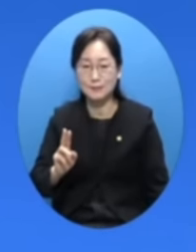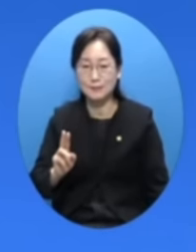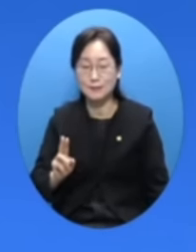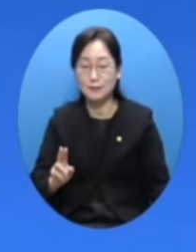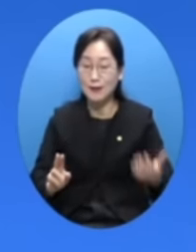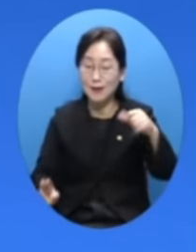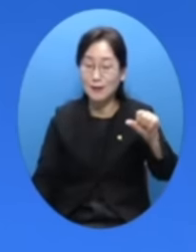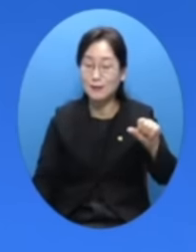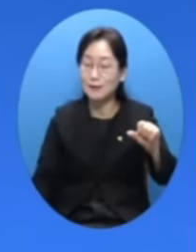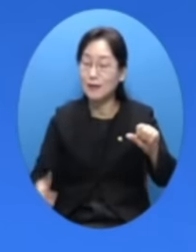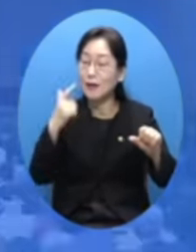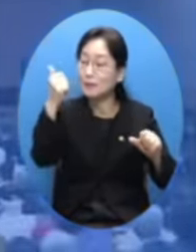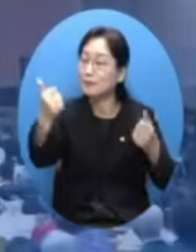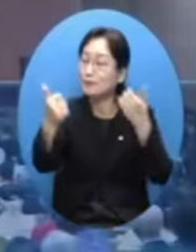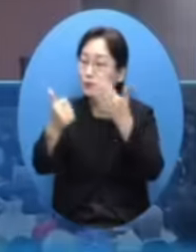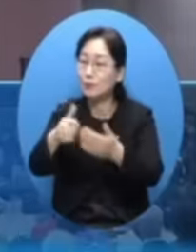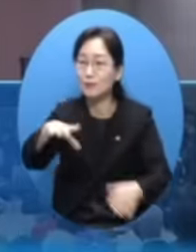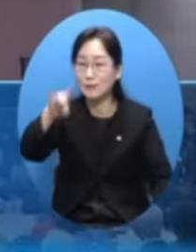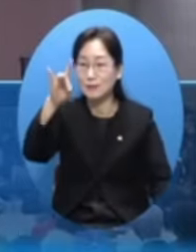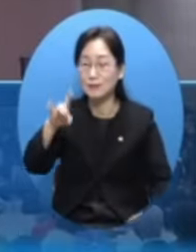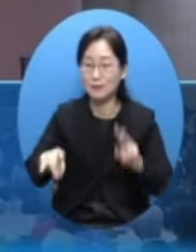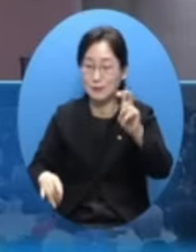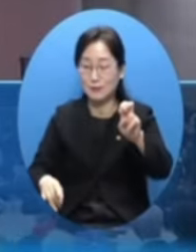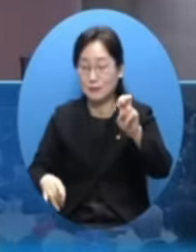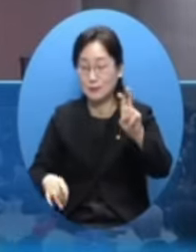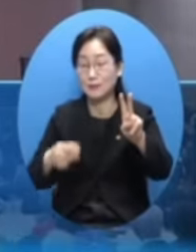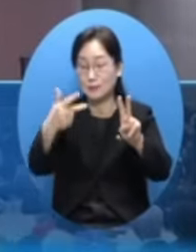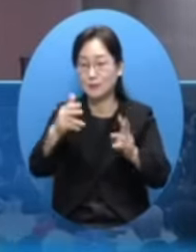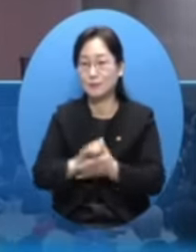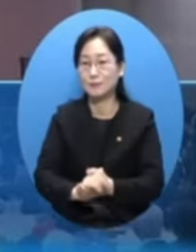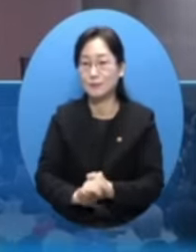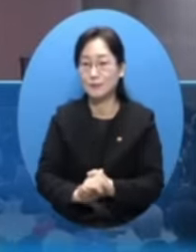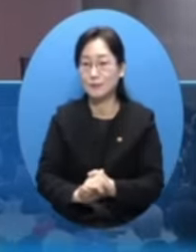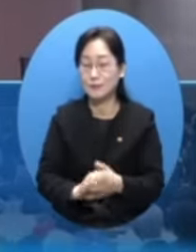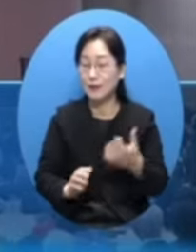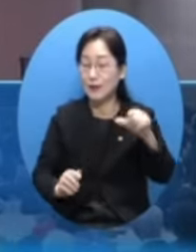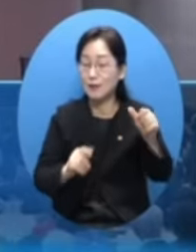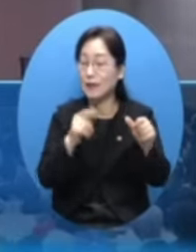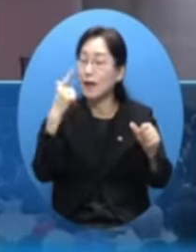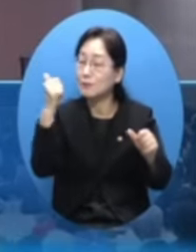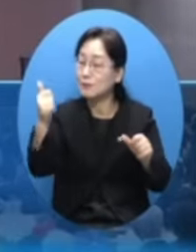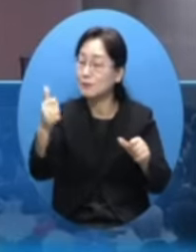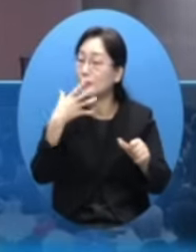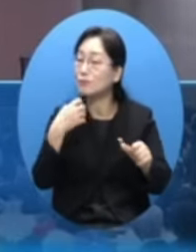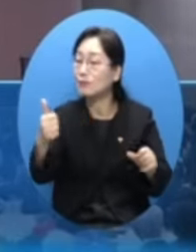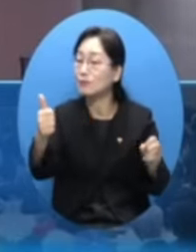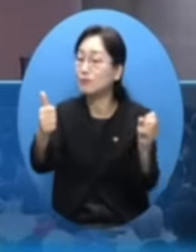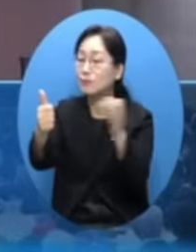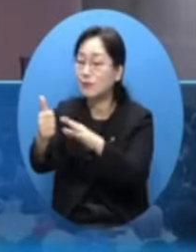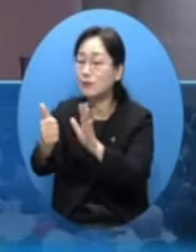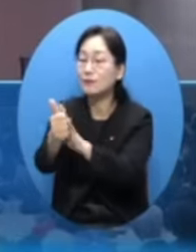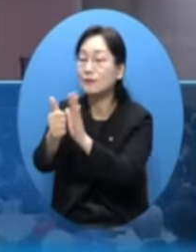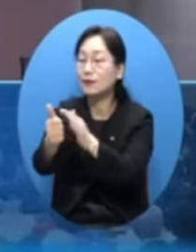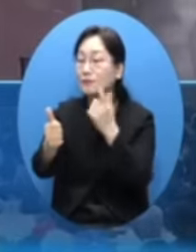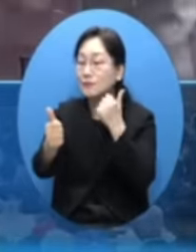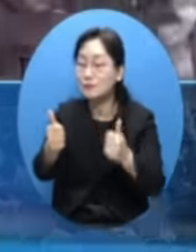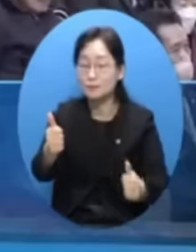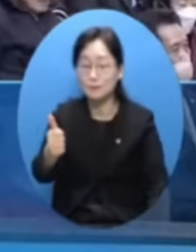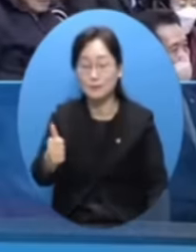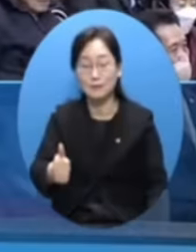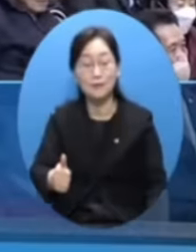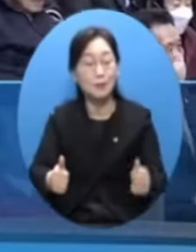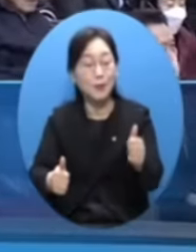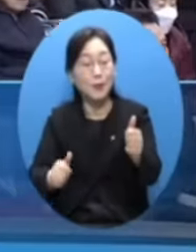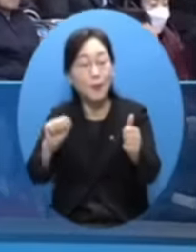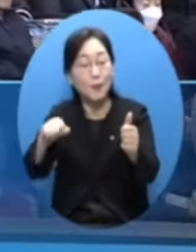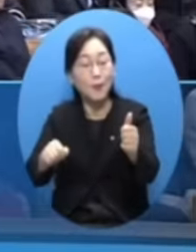이삭이 묻습니다. 창세기 22장 7절에 이삭이 그 아버지 아브라함에게 말하여 이르되 내 아버지여 하니 그가 이르되